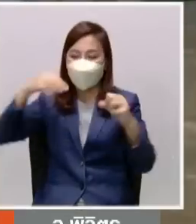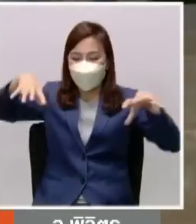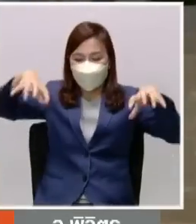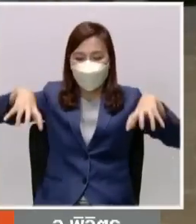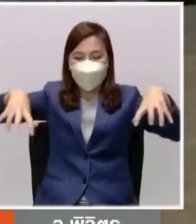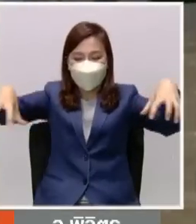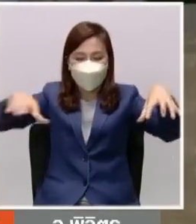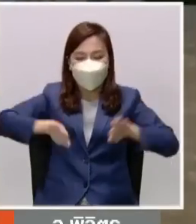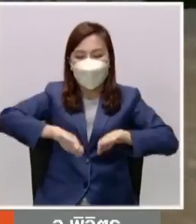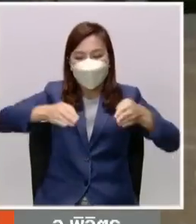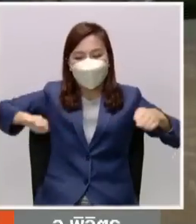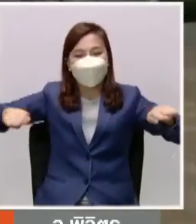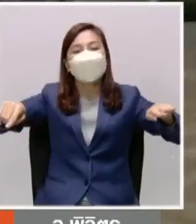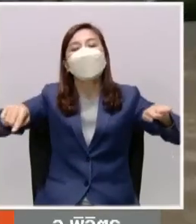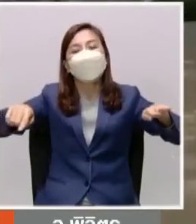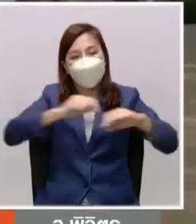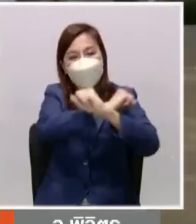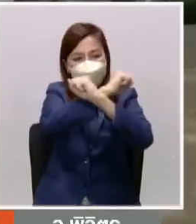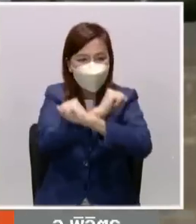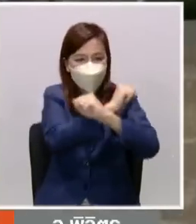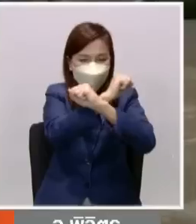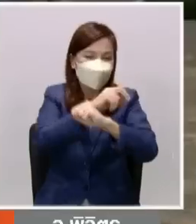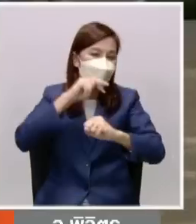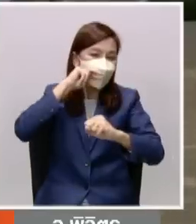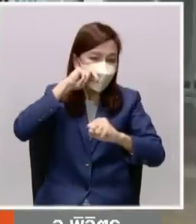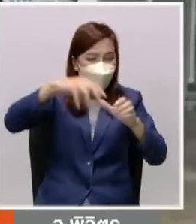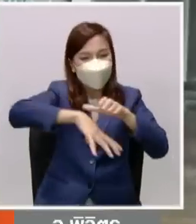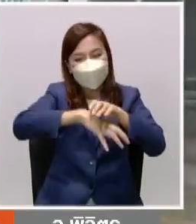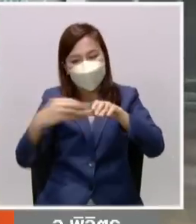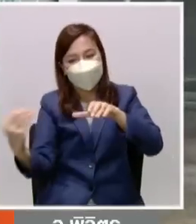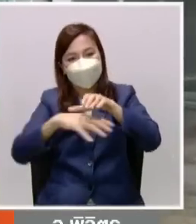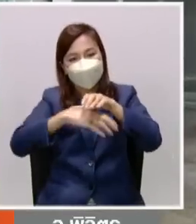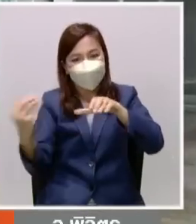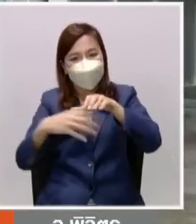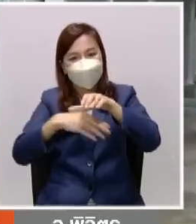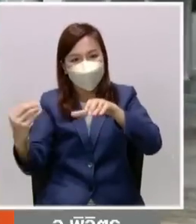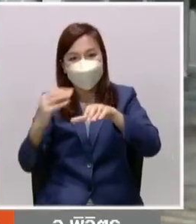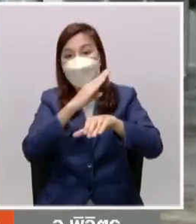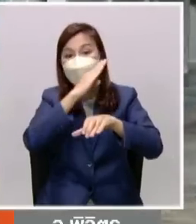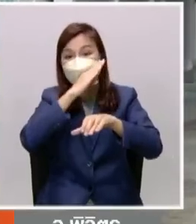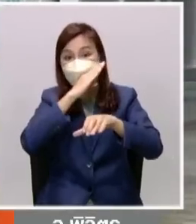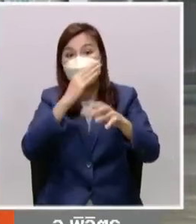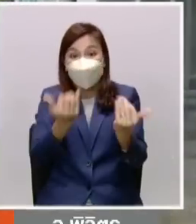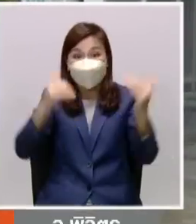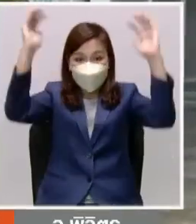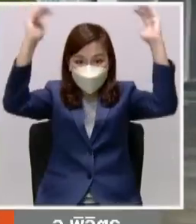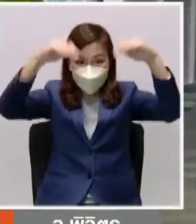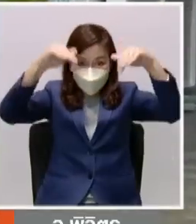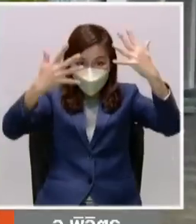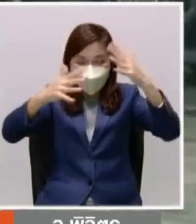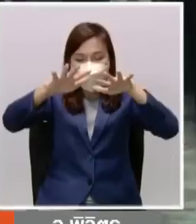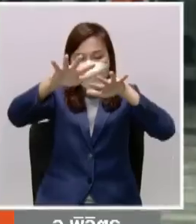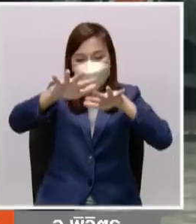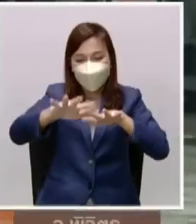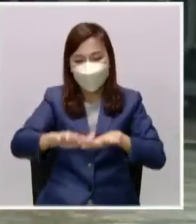ปล่อยให้รถเนี่ยเข้าไปนะครับก็เร่งระบายน้ำลงสู่แม่น้ำน่านคาดว่าหากว่าไม่มีฝนตกลงมาเพิ่มไม่นานสถานการณ์